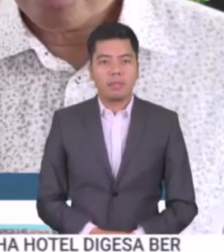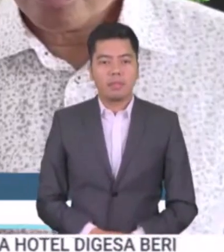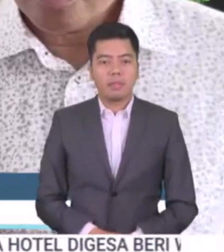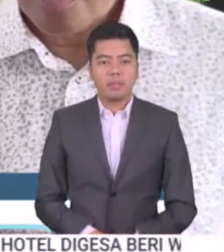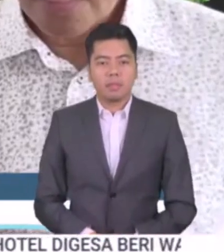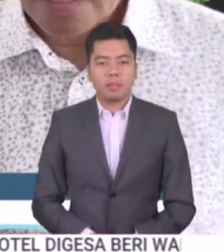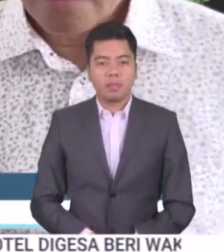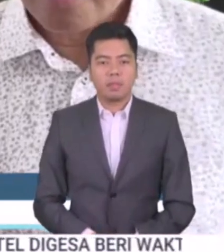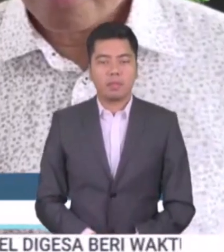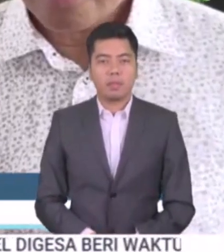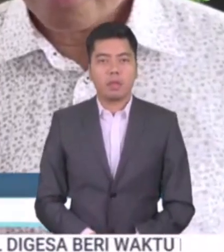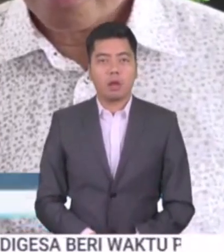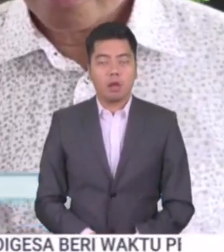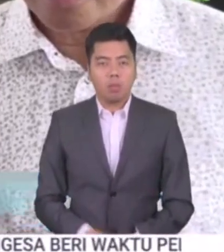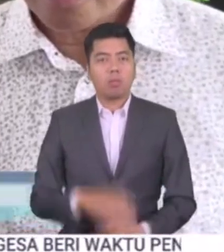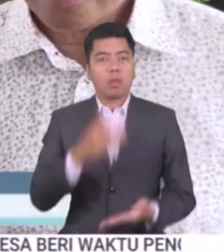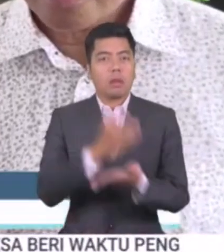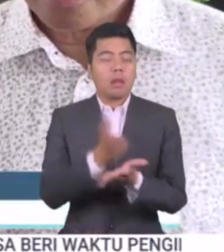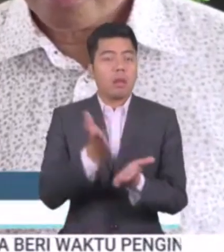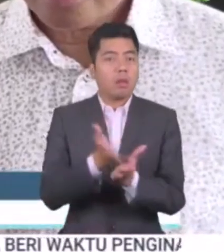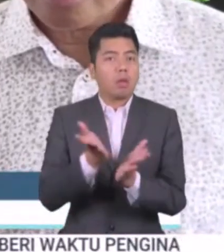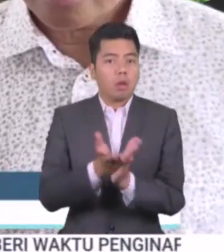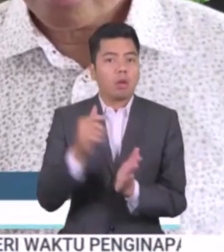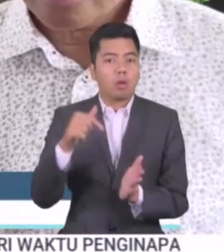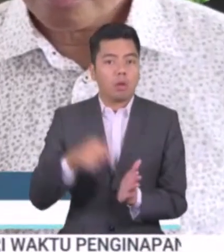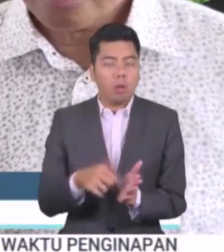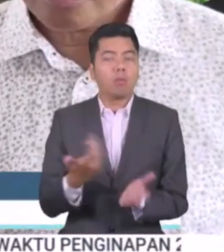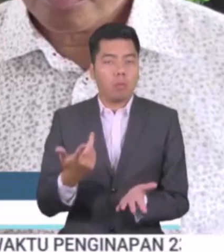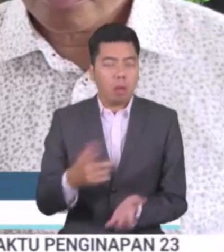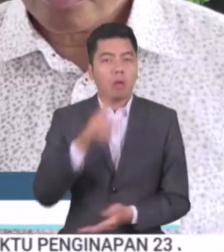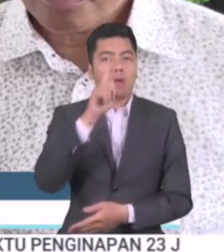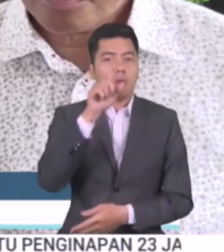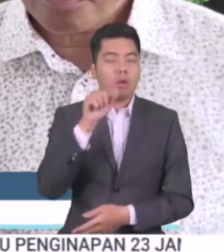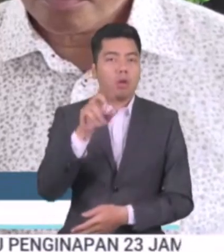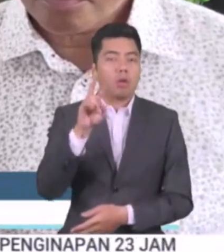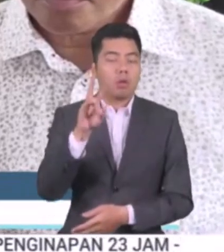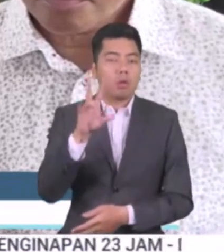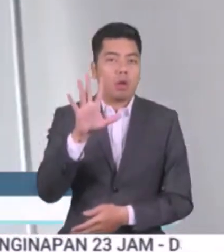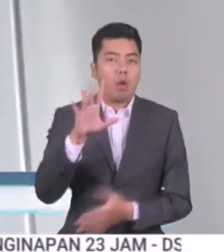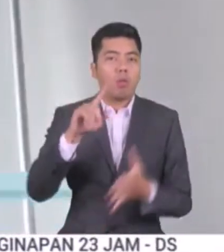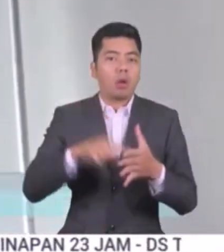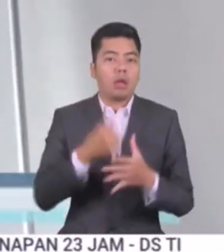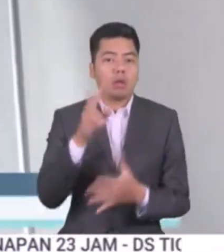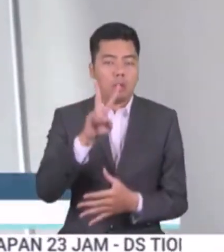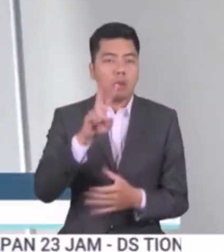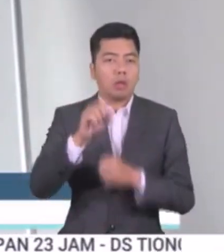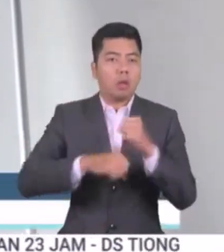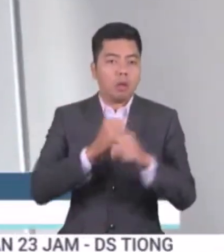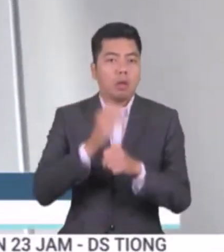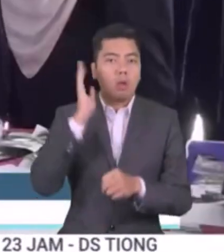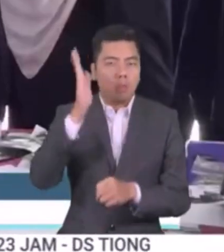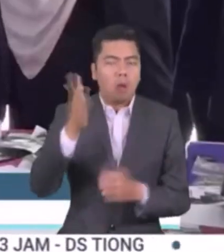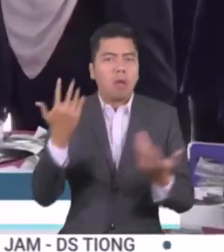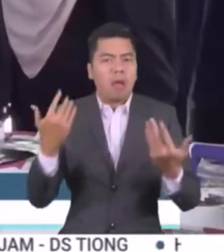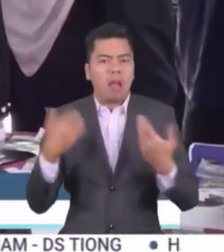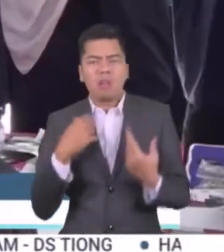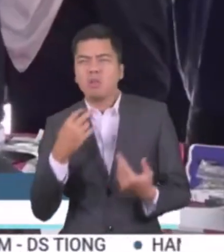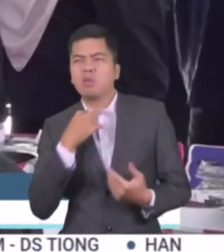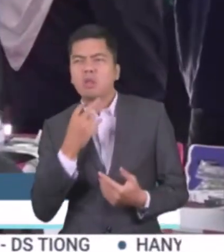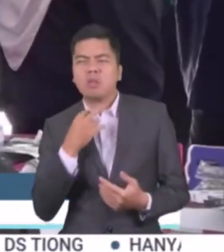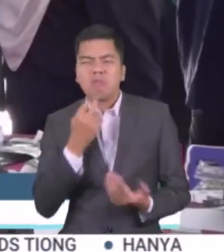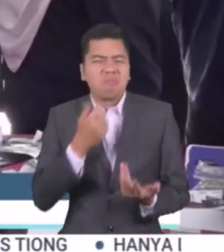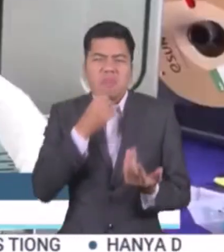Belanjawan itu juga telah menetapkan gaji minima sebanyak RM1,700 bermula Februari tahun depan. Walaupun ada suara-suara